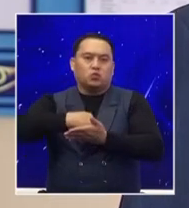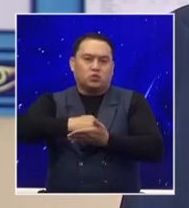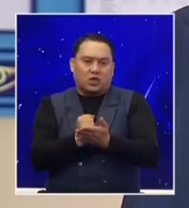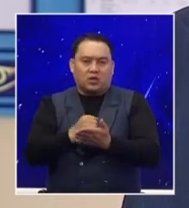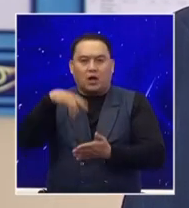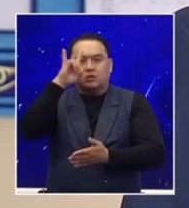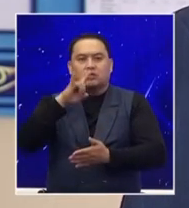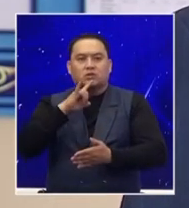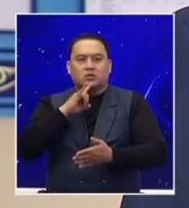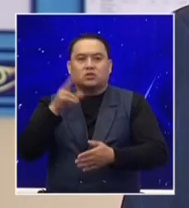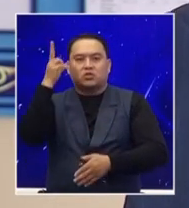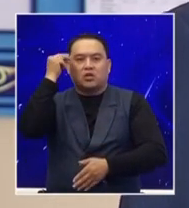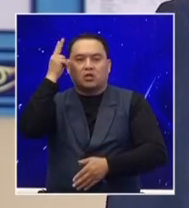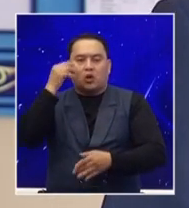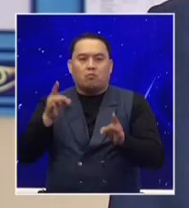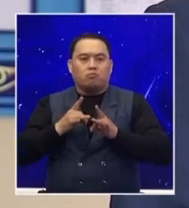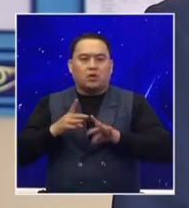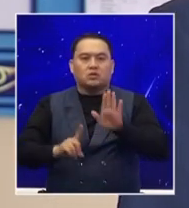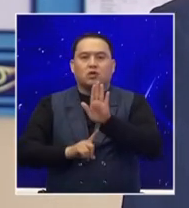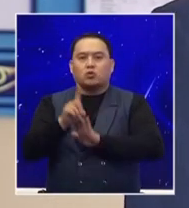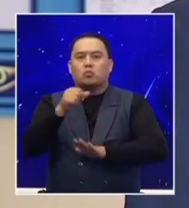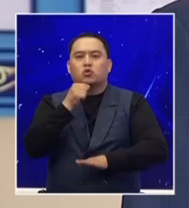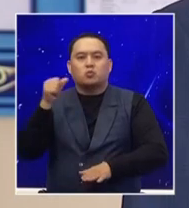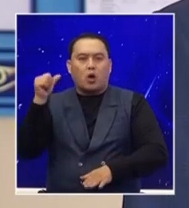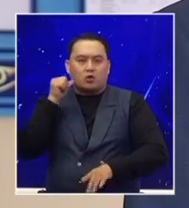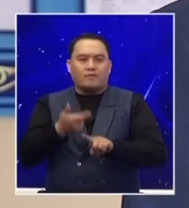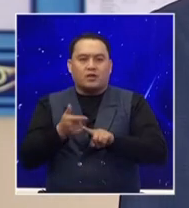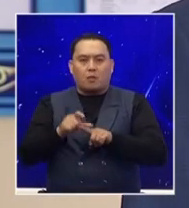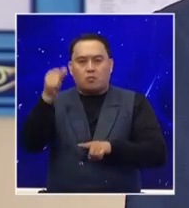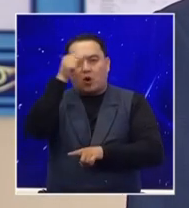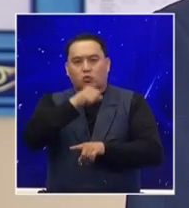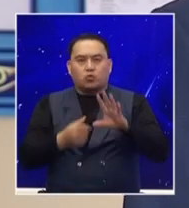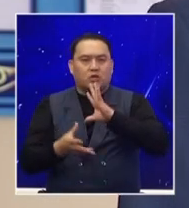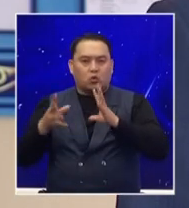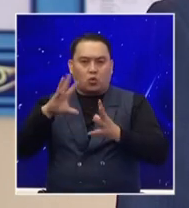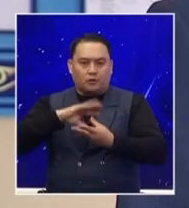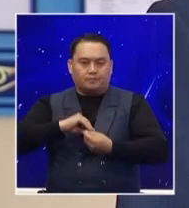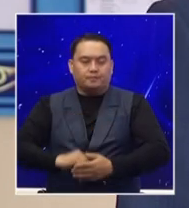Вот почему мы берем эту дату. Праздник начался в прошлом году. В этом году мы подводим итоги.